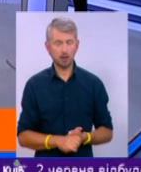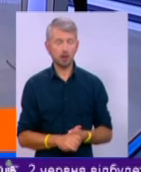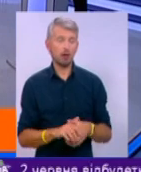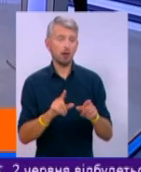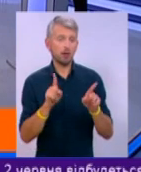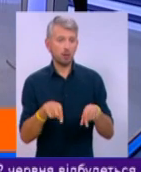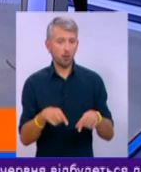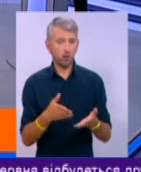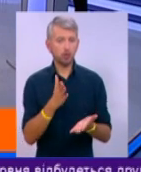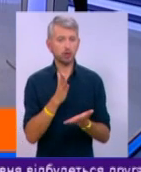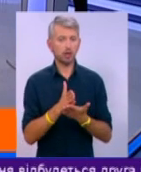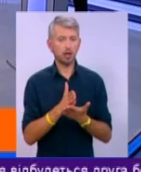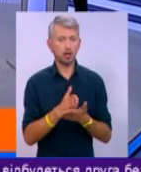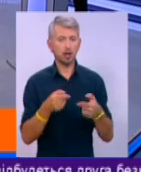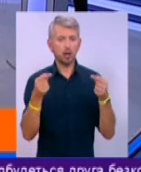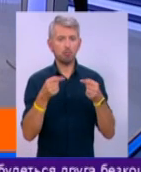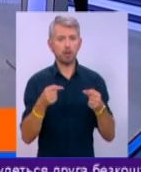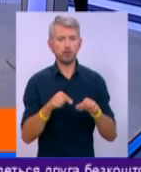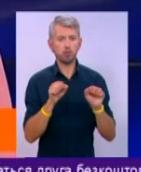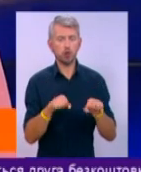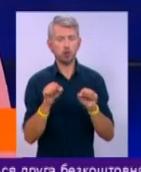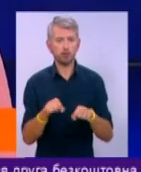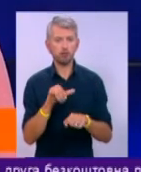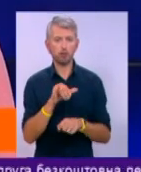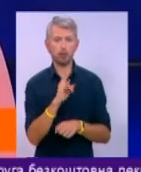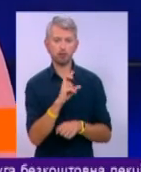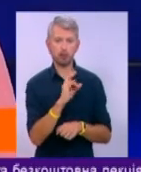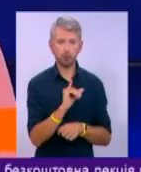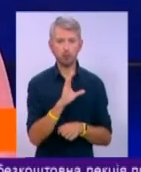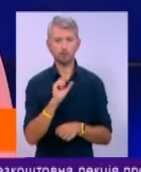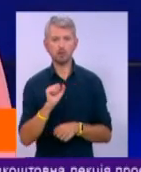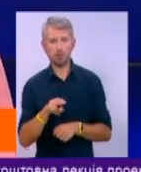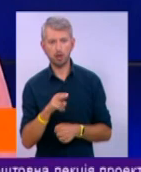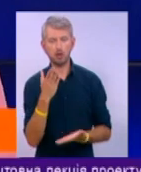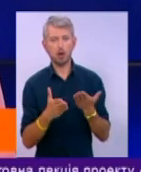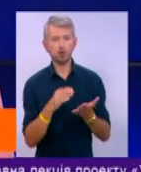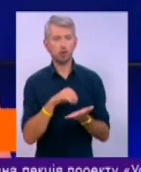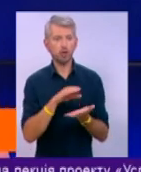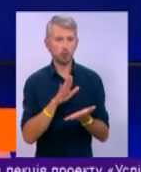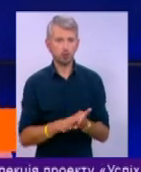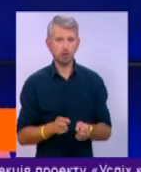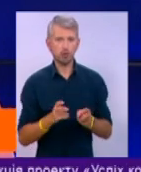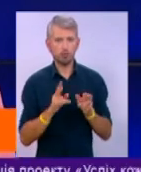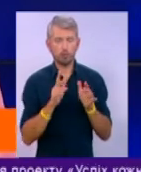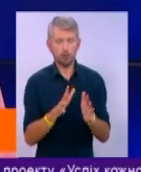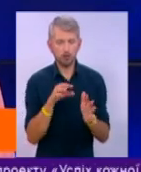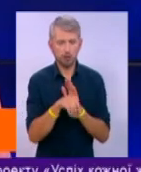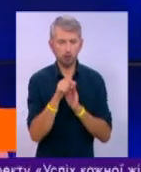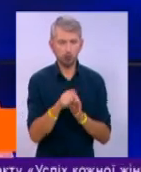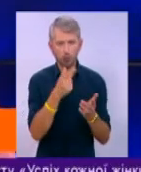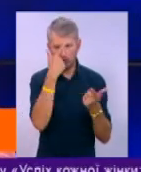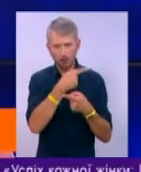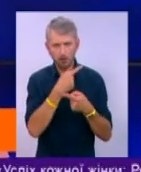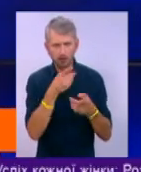Також є певні, значить, можливості у НАБУ САП, якщо реєструється кримінальне провадження, в рамках цього негласні слідчі